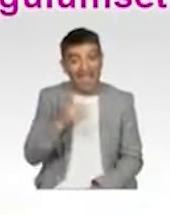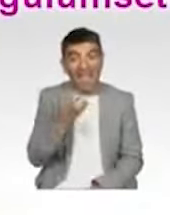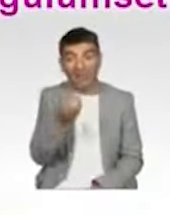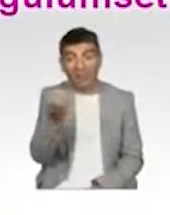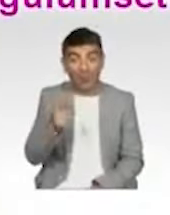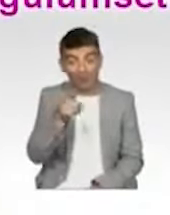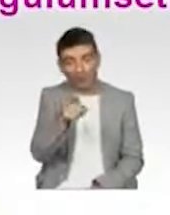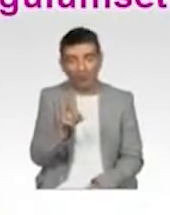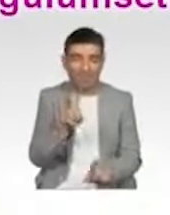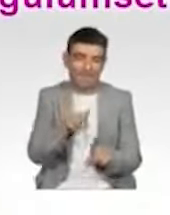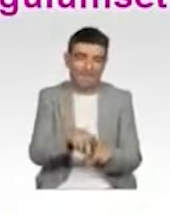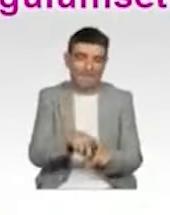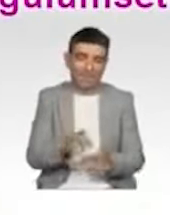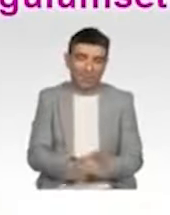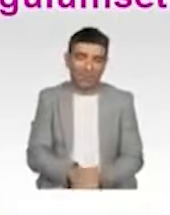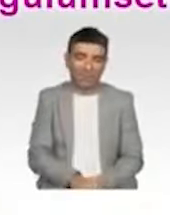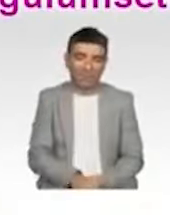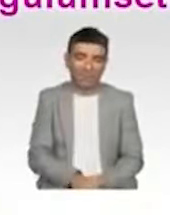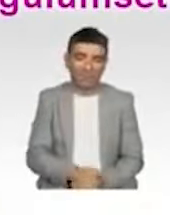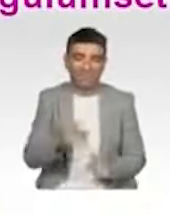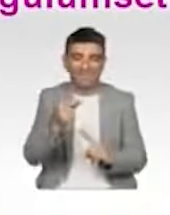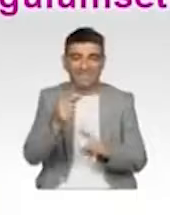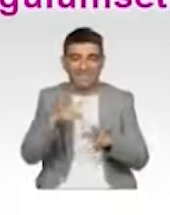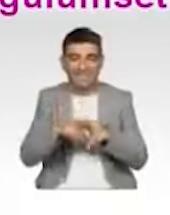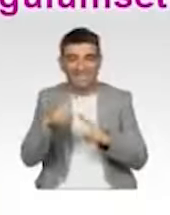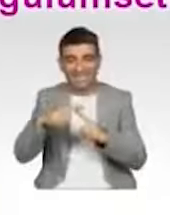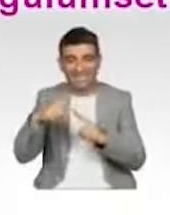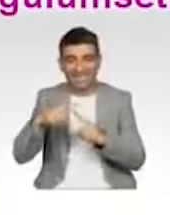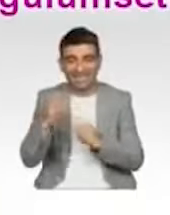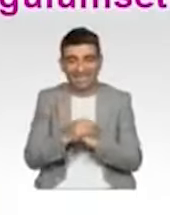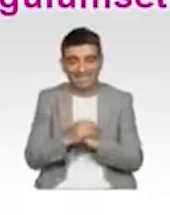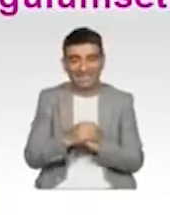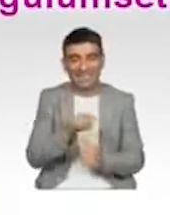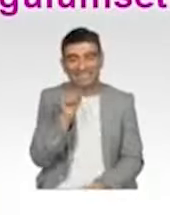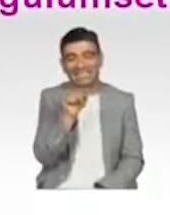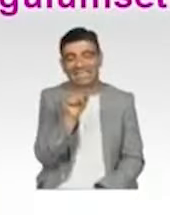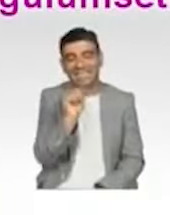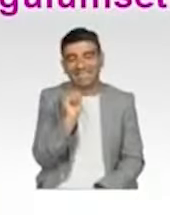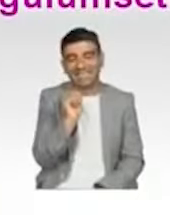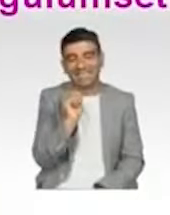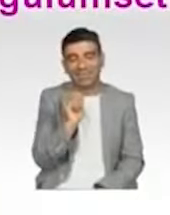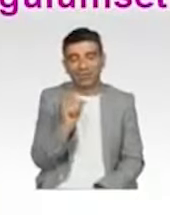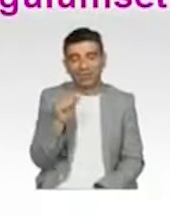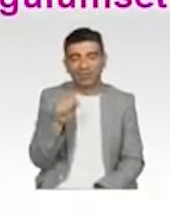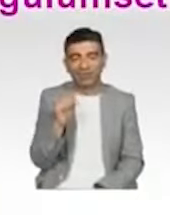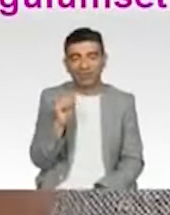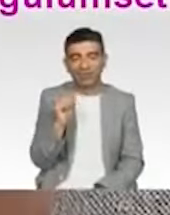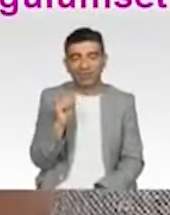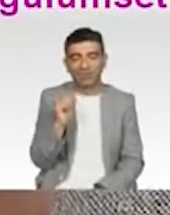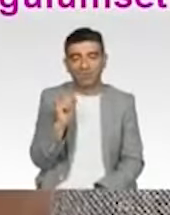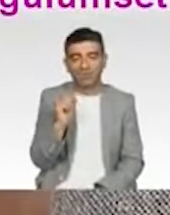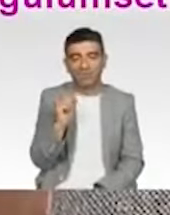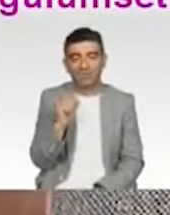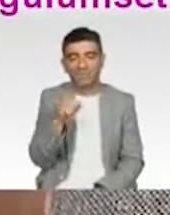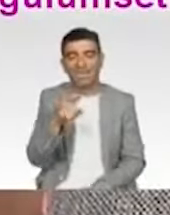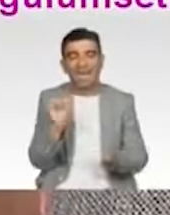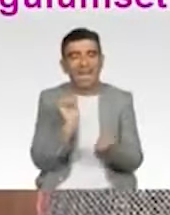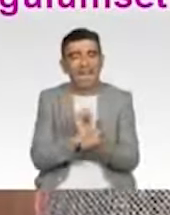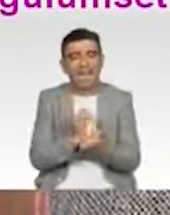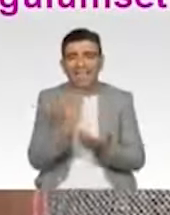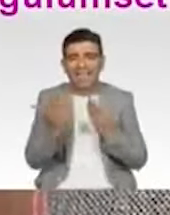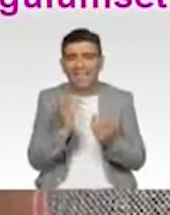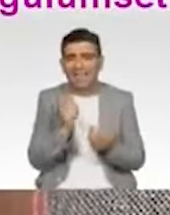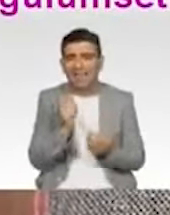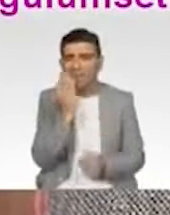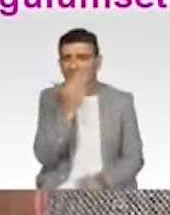bunu kullanılıyor. İETT. He o. Senin şimdi şeye Fadila'nın ailesine ne zaman gideceksiniz